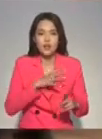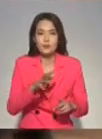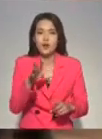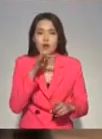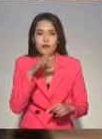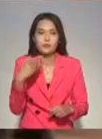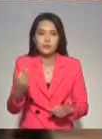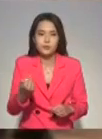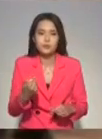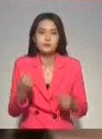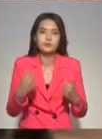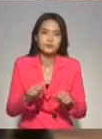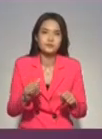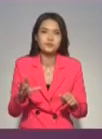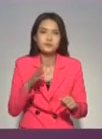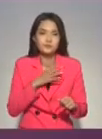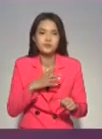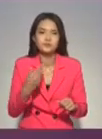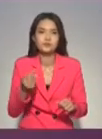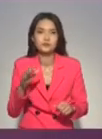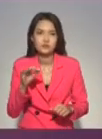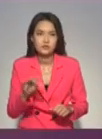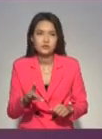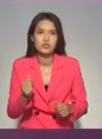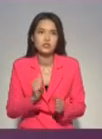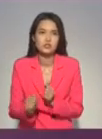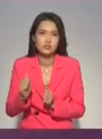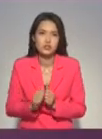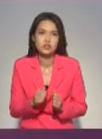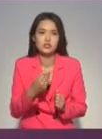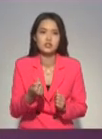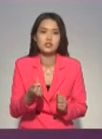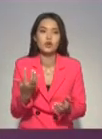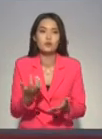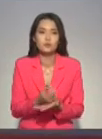есть определенный Азарт наверное для участия в этой игре